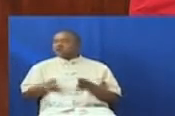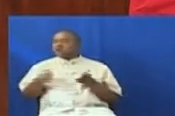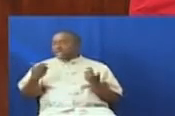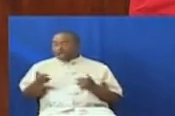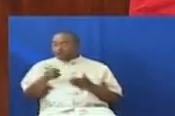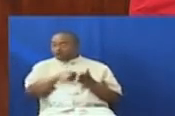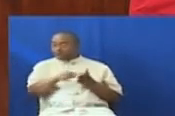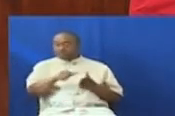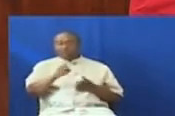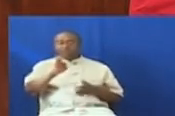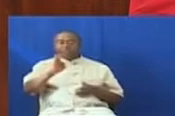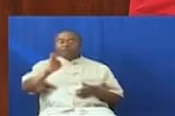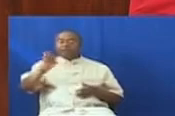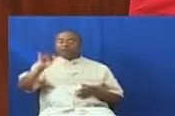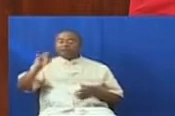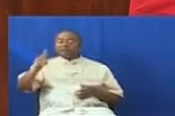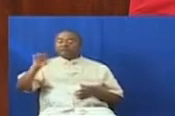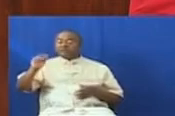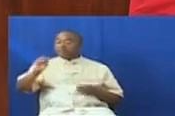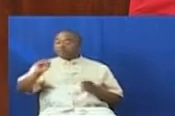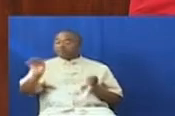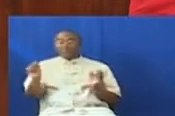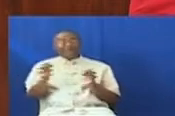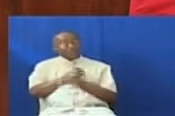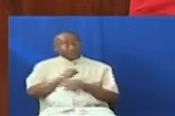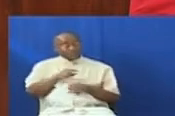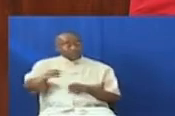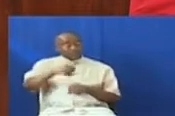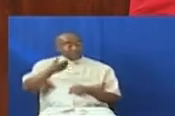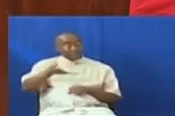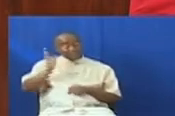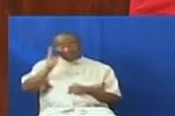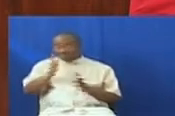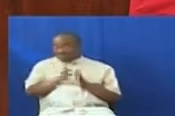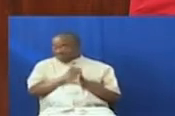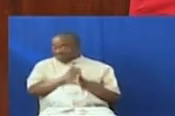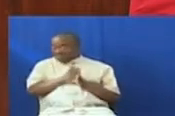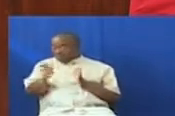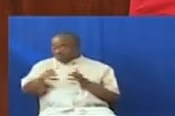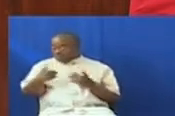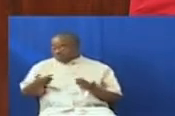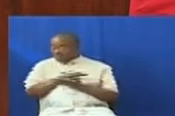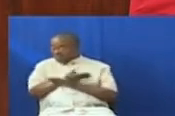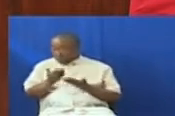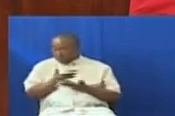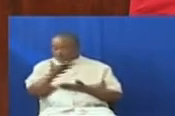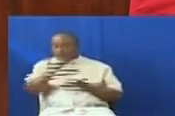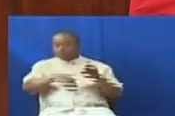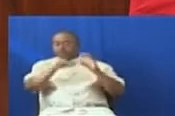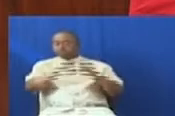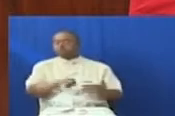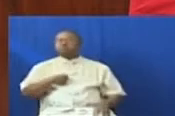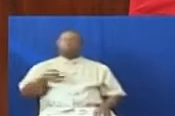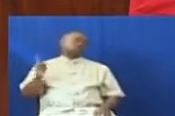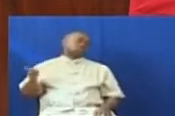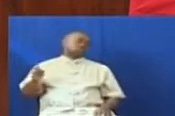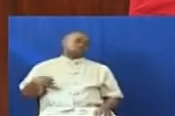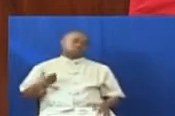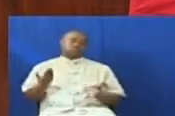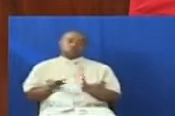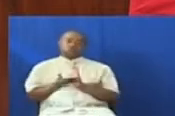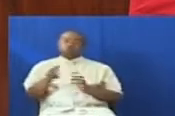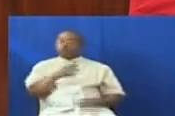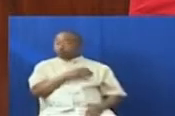fidia. Haiwezekani kama ni maeneo yenu, ni maeneo ya serikali, mpaka sasa hivi yanakosa hati miliki. Kwa hiyo nataka nimuombe waziri